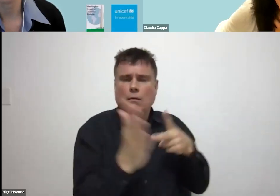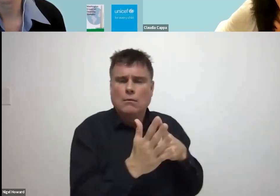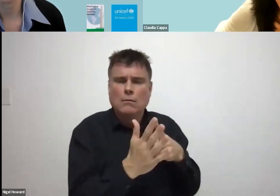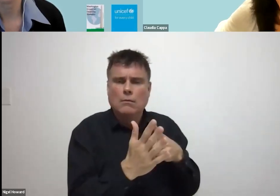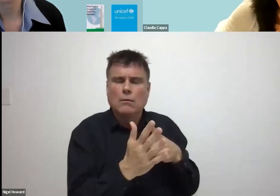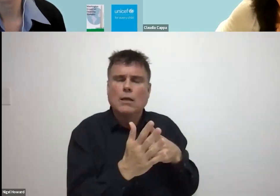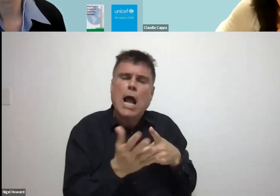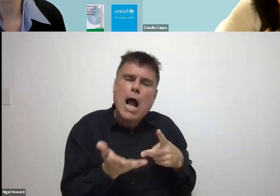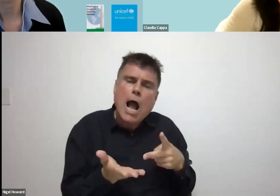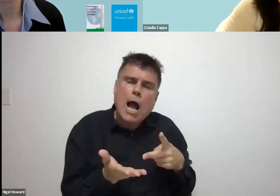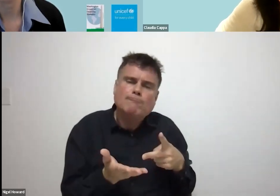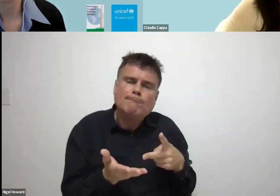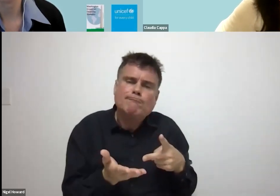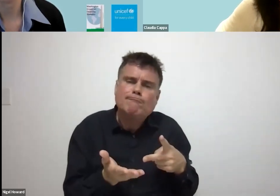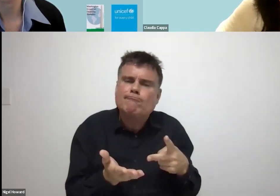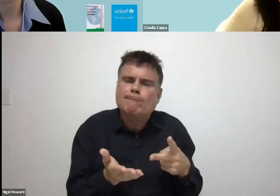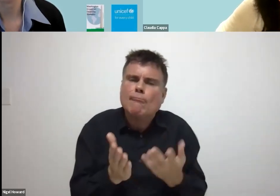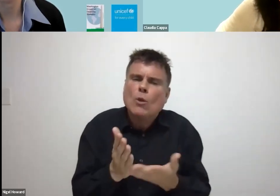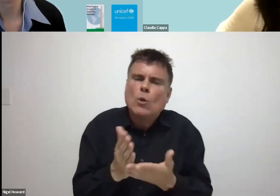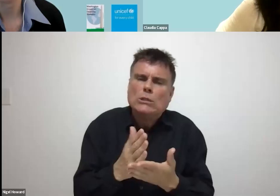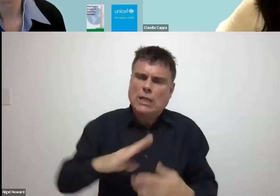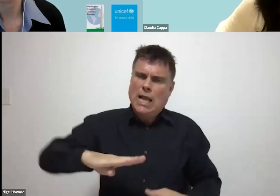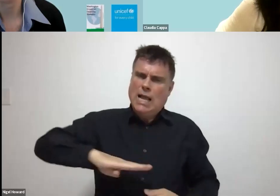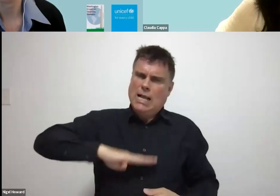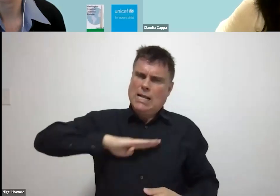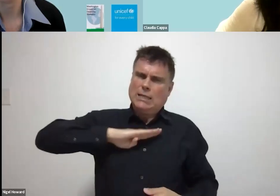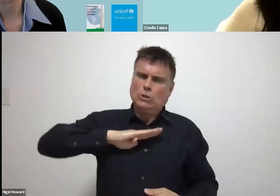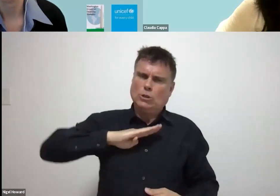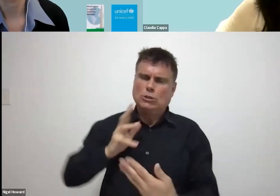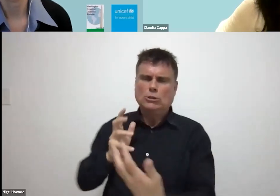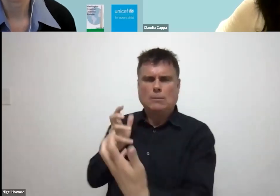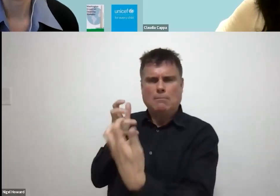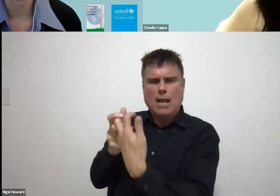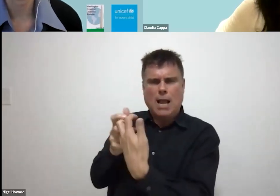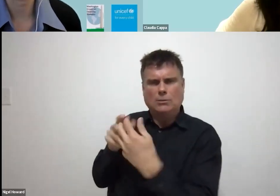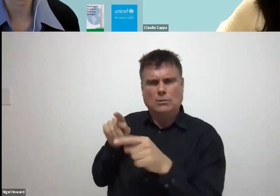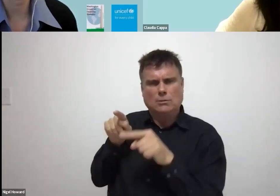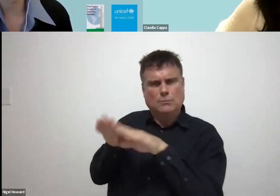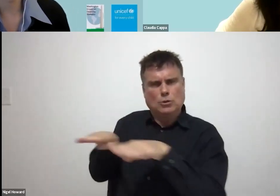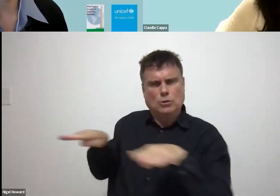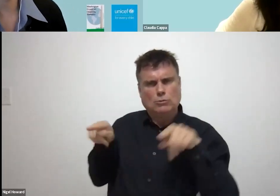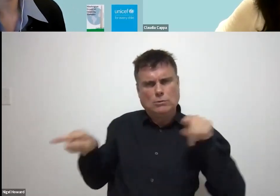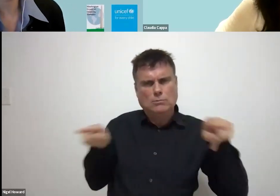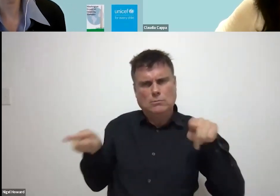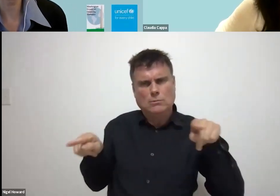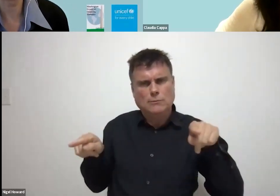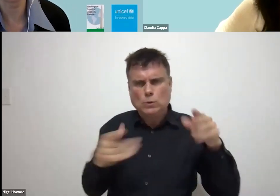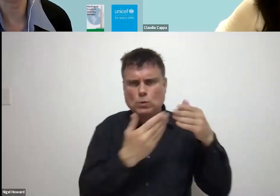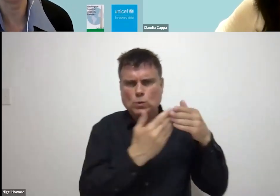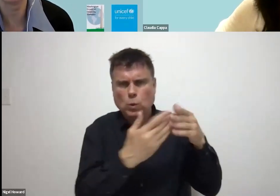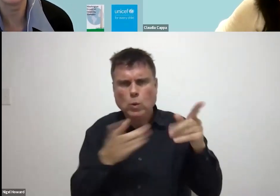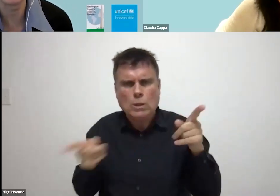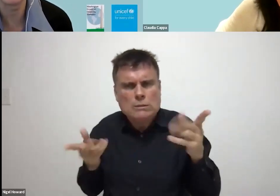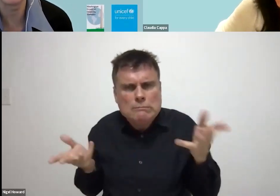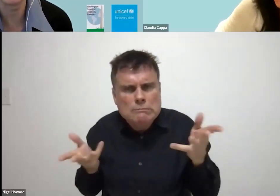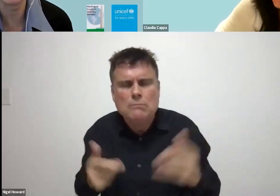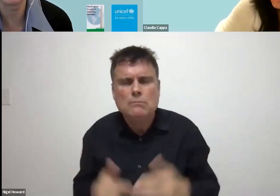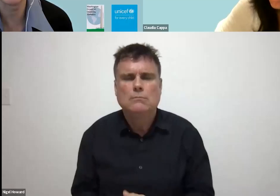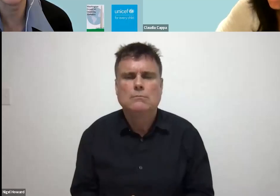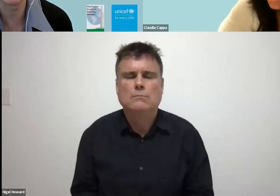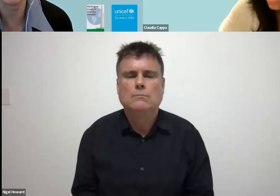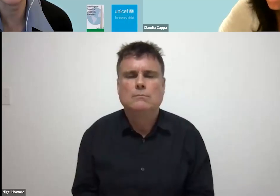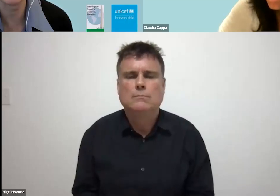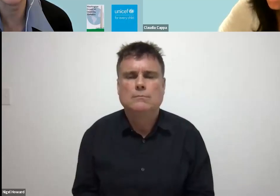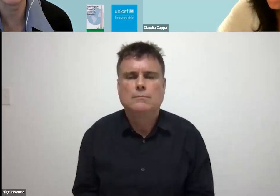groupe ou c'est particulier? Est-ce que vous pouvez répondre, Julie? Oui, on peut dire que ces outils